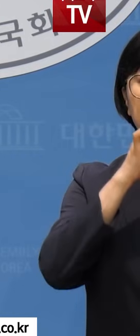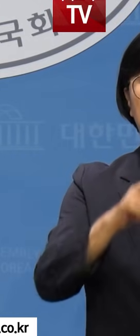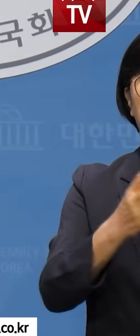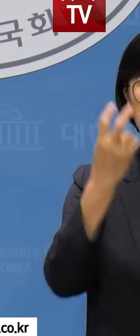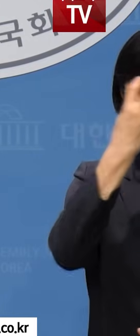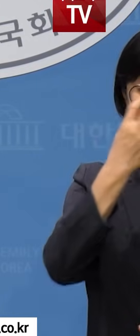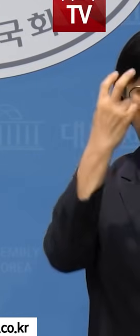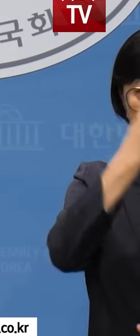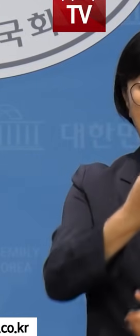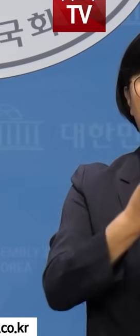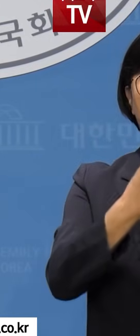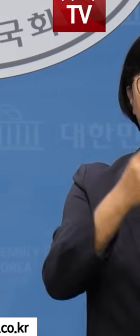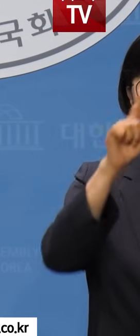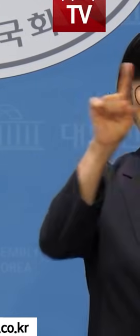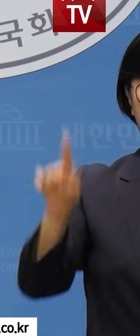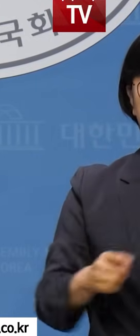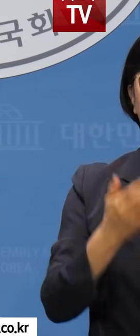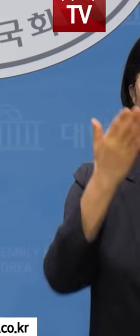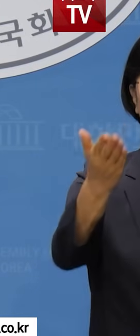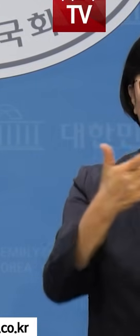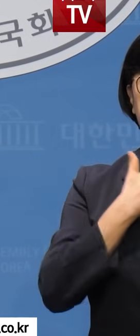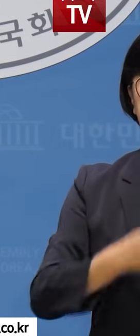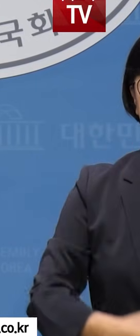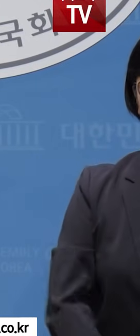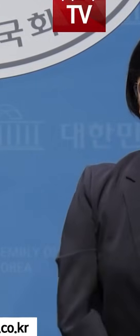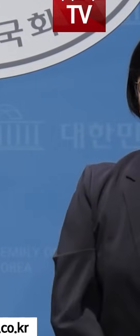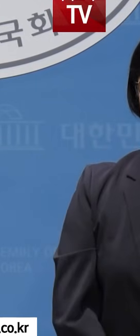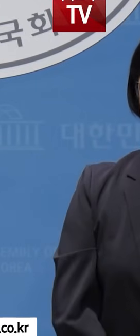서울중앙지검에 고발장을 제출하고자 합니다.